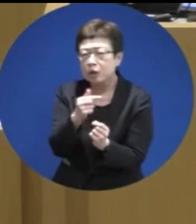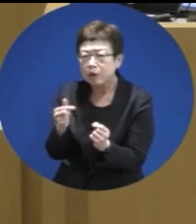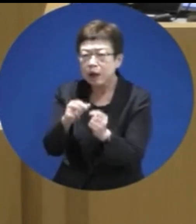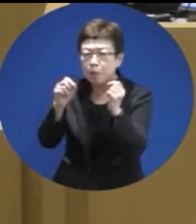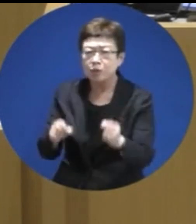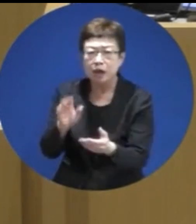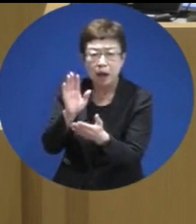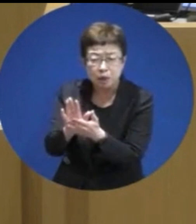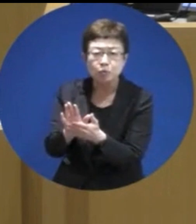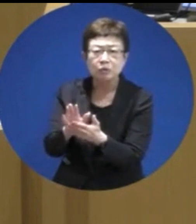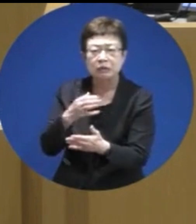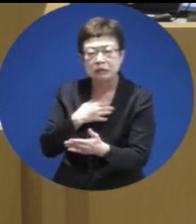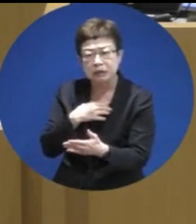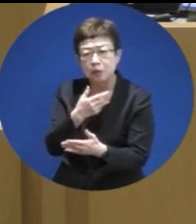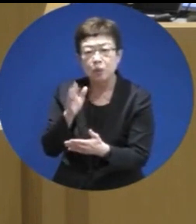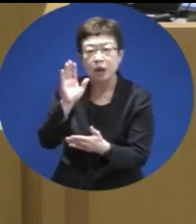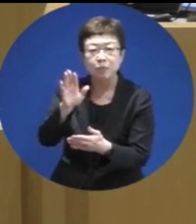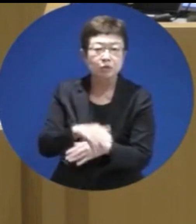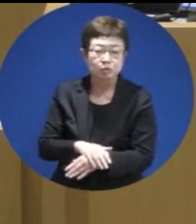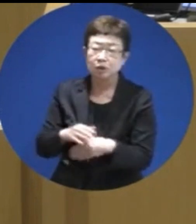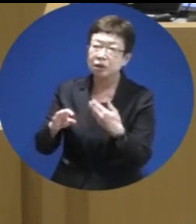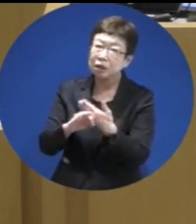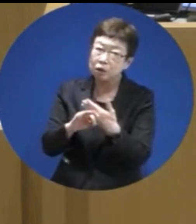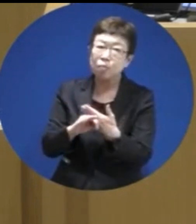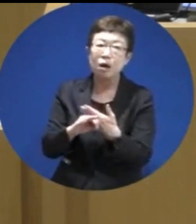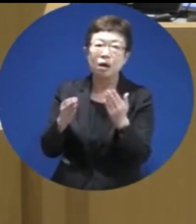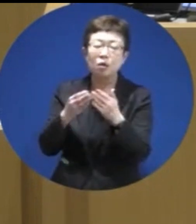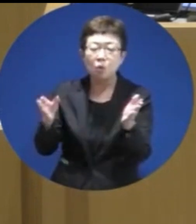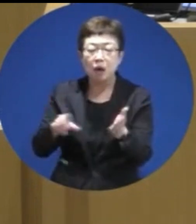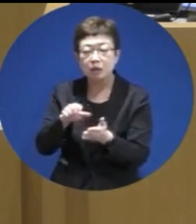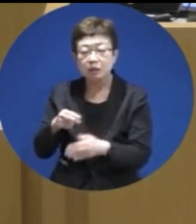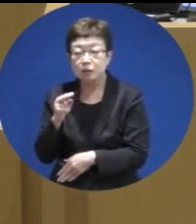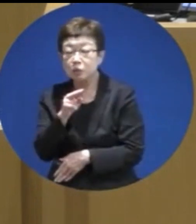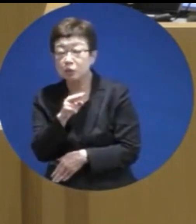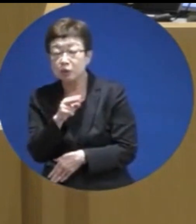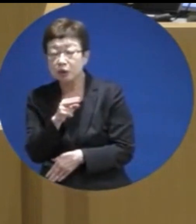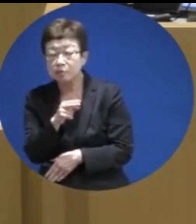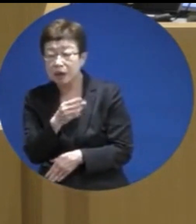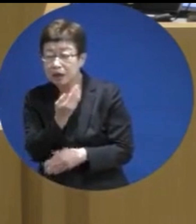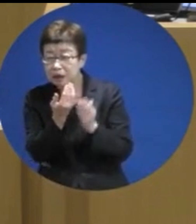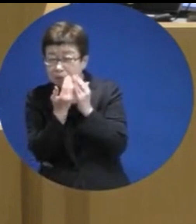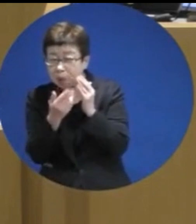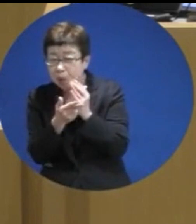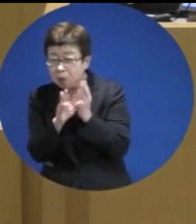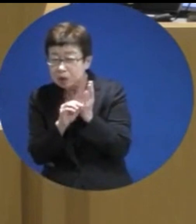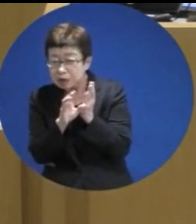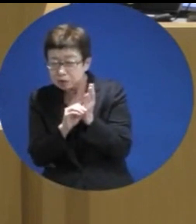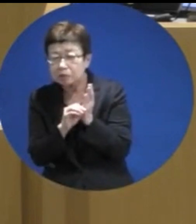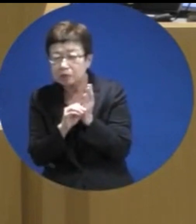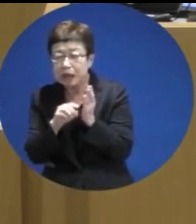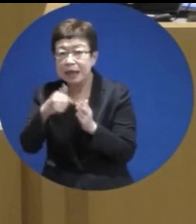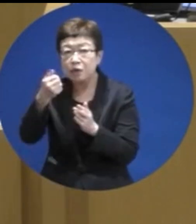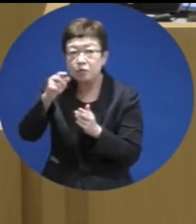々な問題や懸念事項がございます。例えば公開空地からの覗きや盗撮の被害や150メートルの落